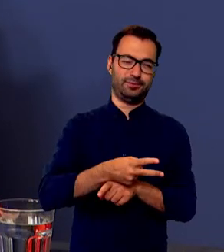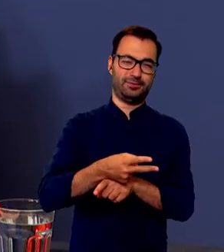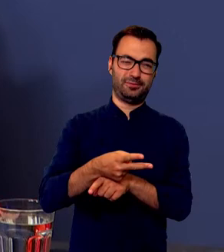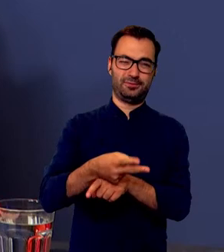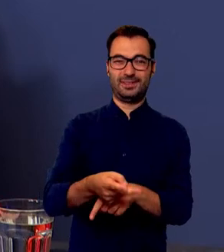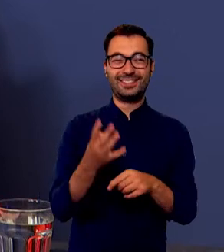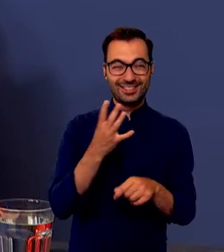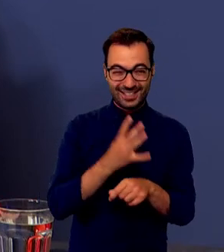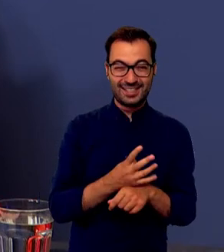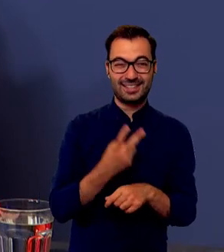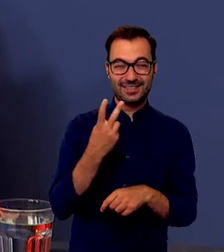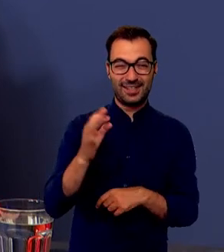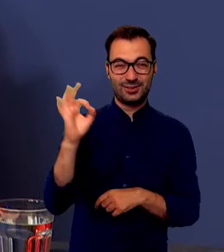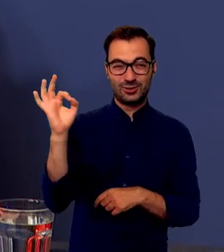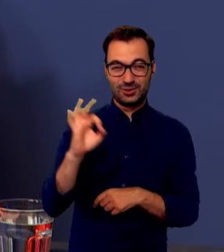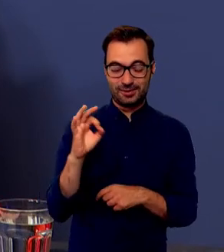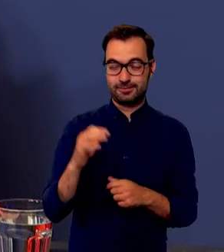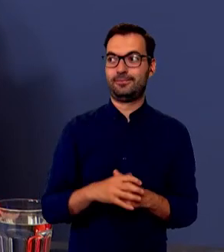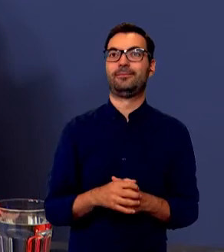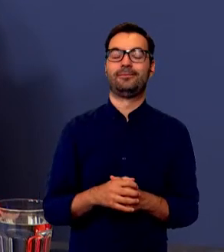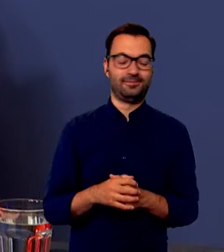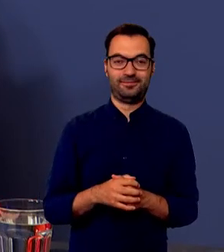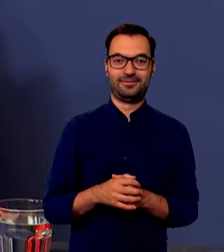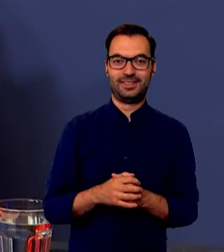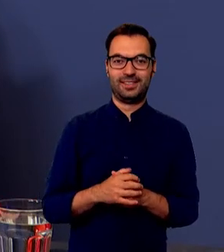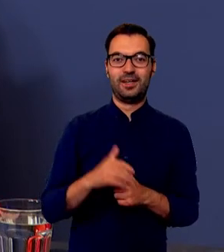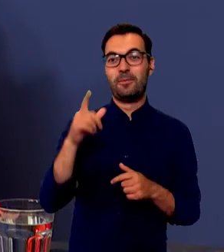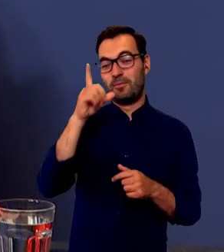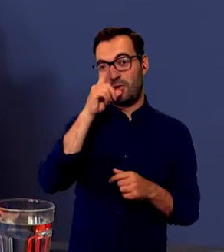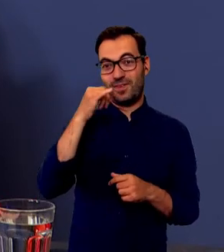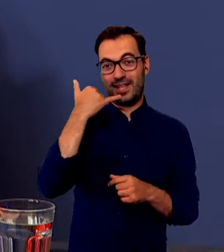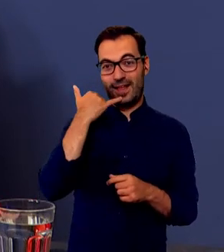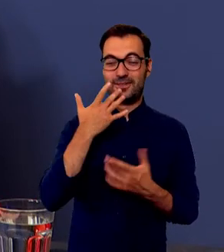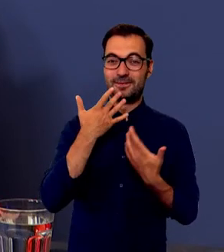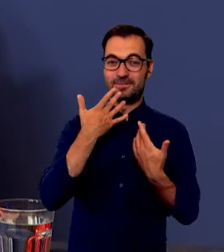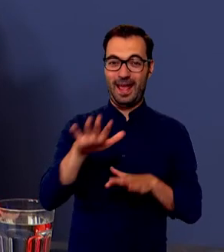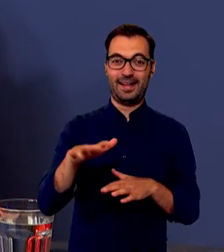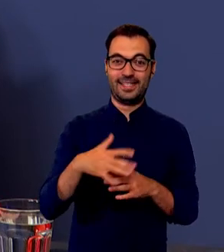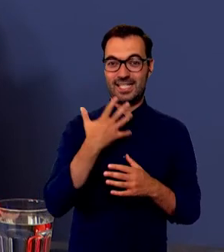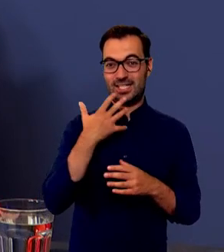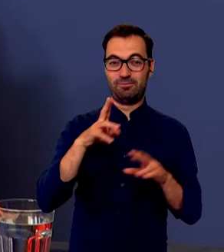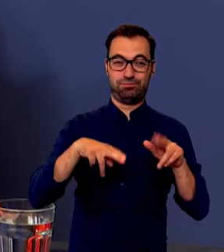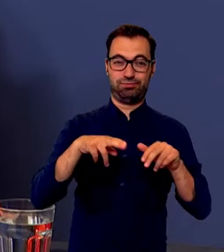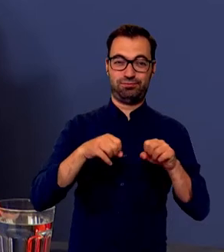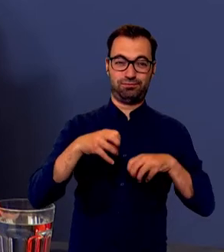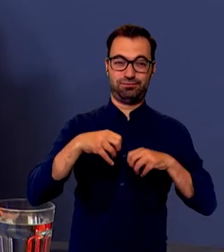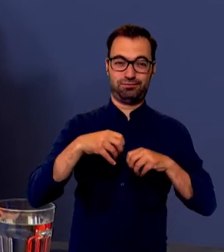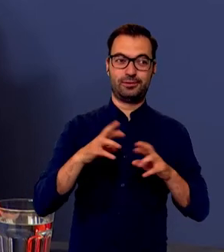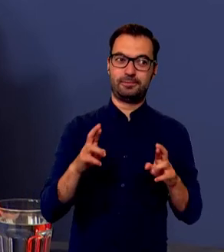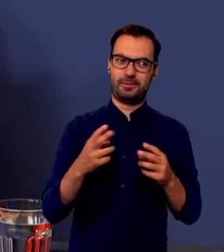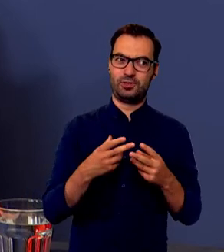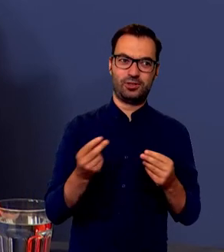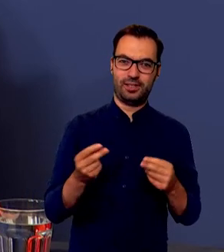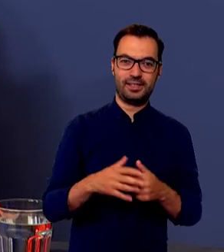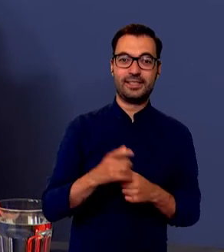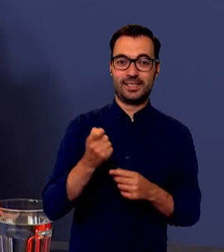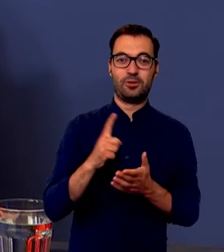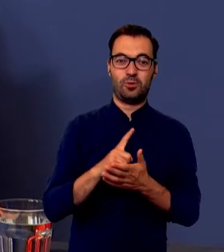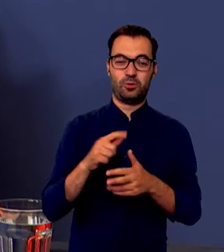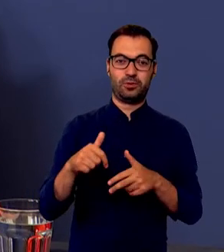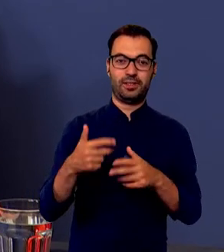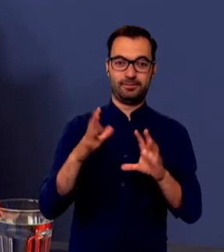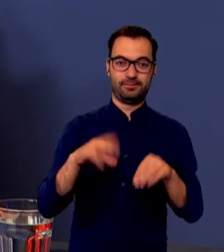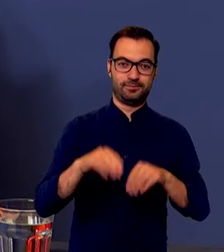słyszeliście 42 bodajże stopnie i mówiła, nie wiem czy nie zagrzeje mi się telefon. Mam nadzieję, że ten telefon się jednak nie zagrzał i że Ewa za chwilę